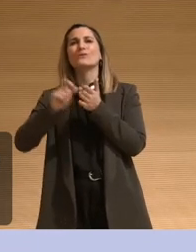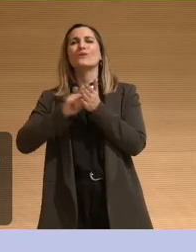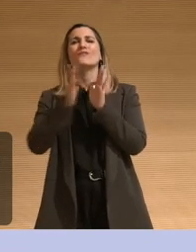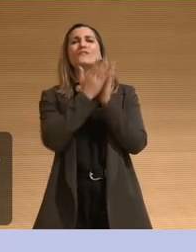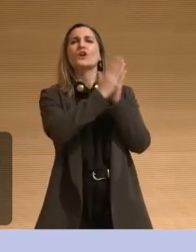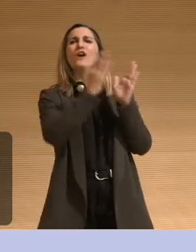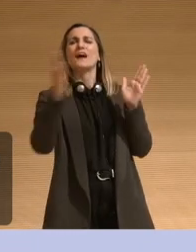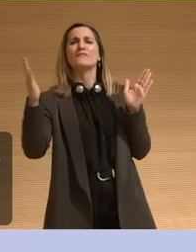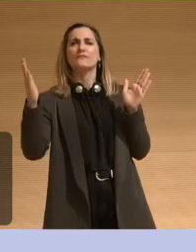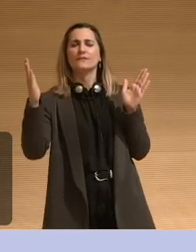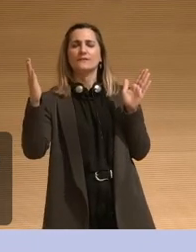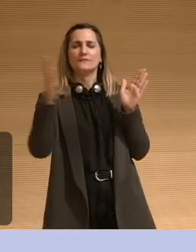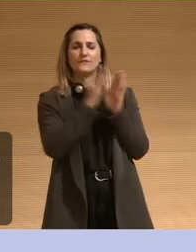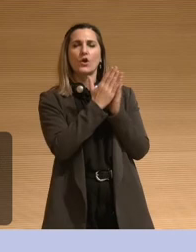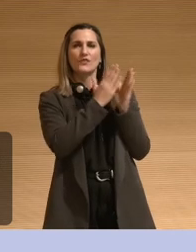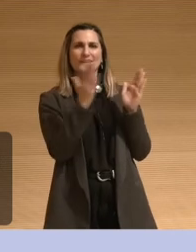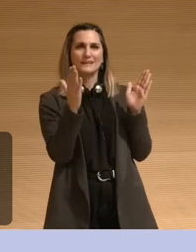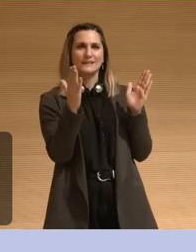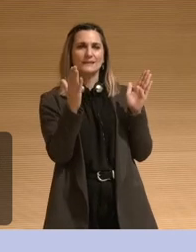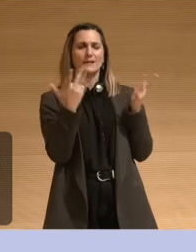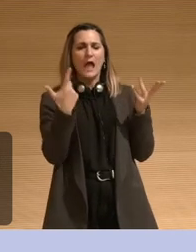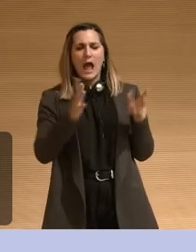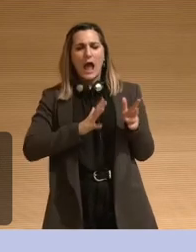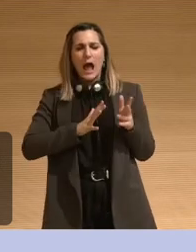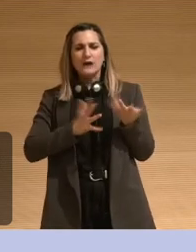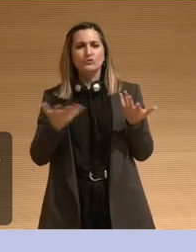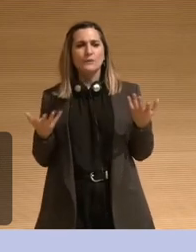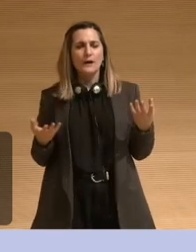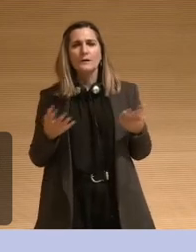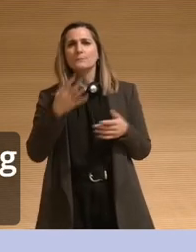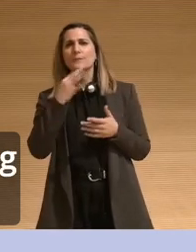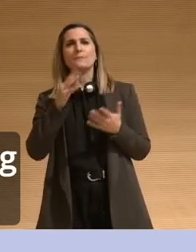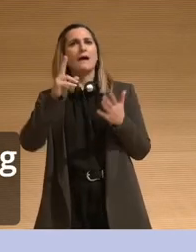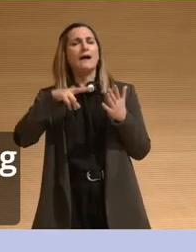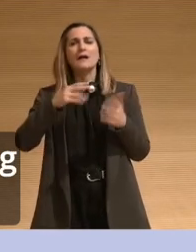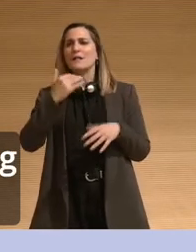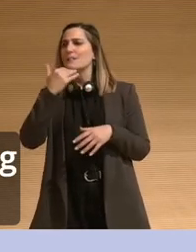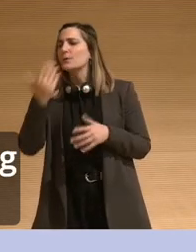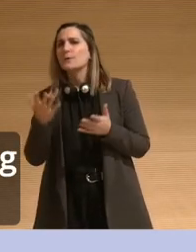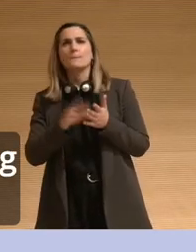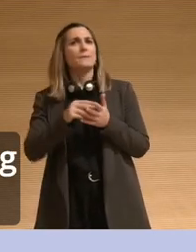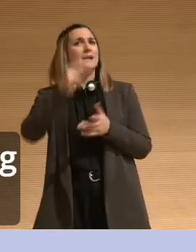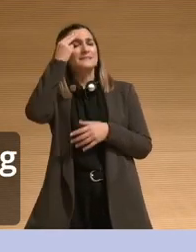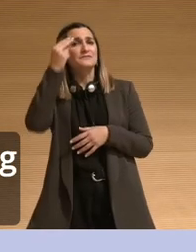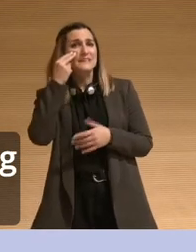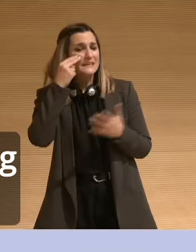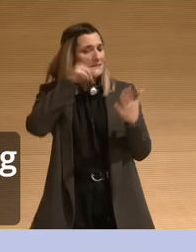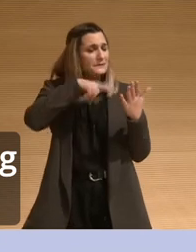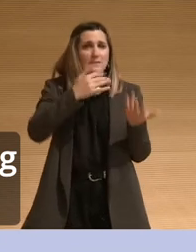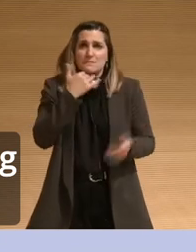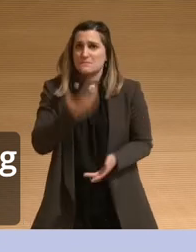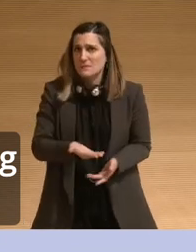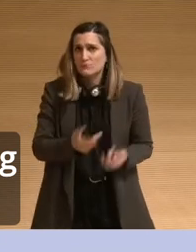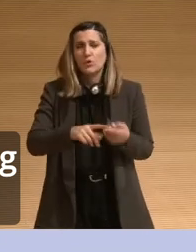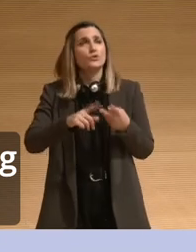βιβλιοθηκών άτομα που δεν μπορούν να διαβάσουν με την κλασική έννοια του όρου. Δηλαδή, άτομα που μπορεί να έχουν προβλήματα όρασης,